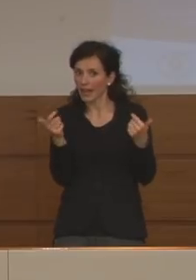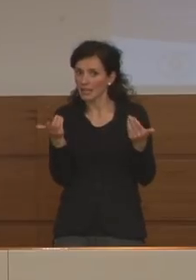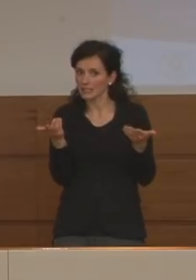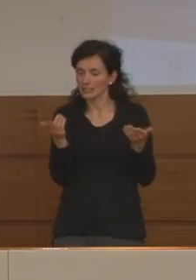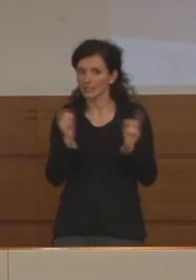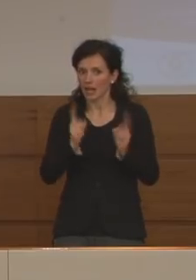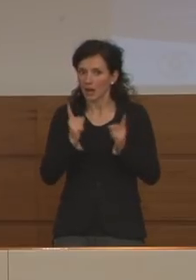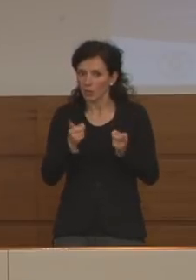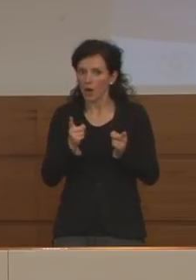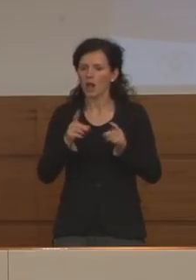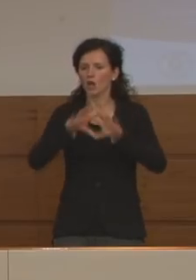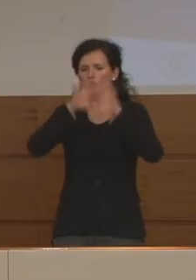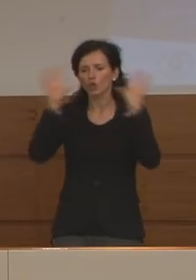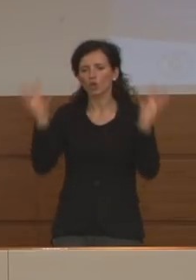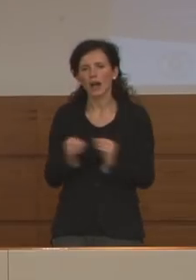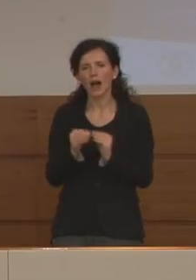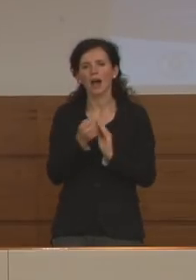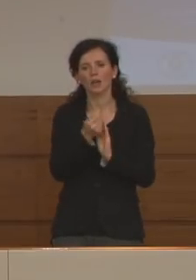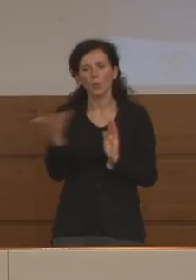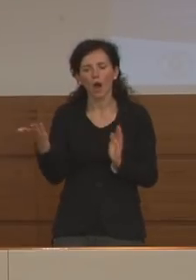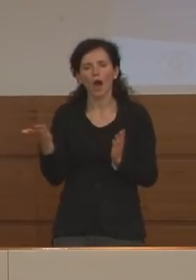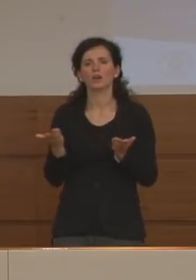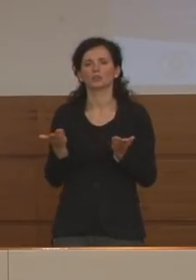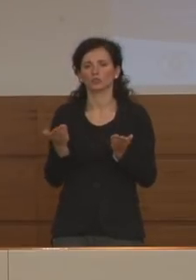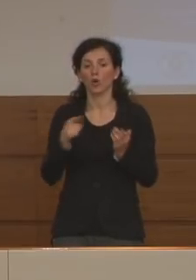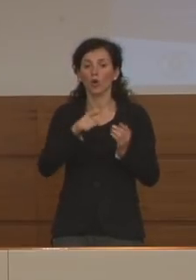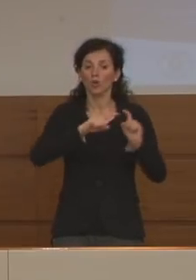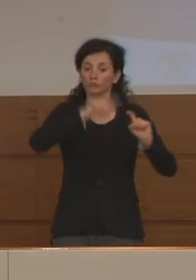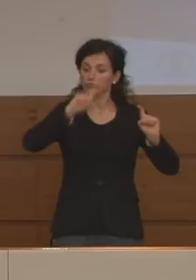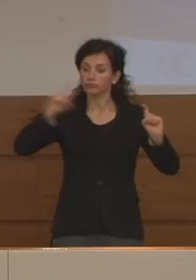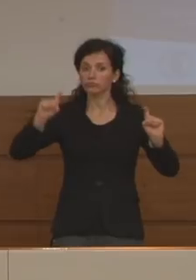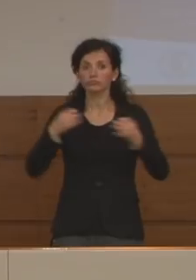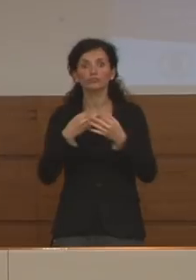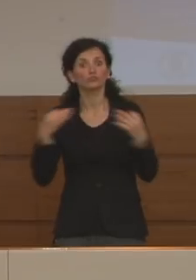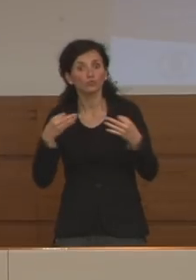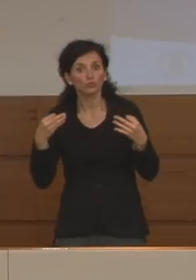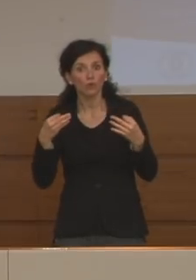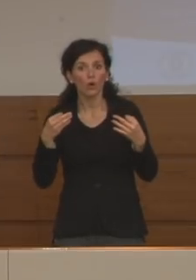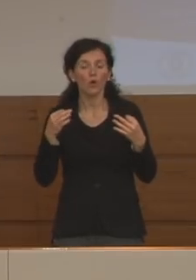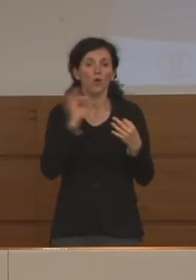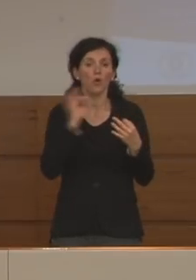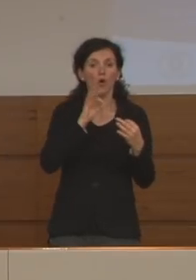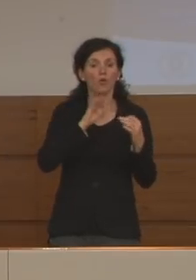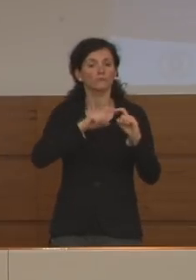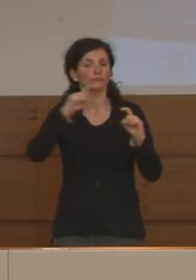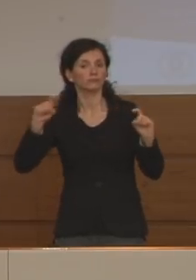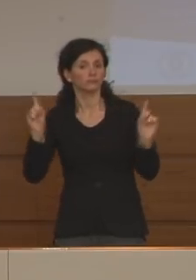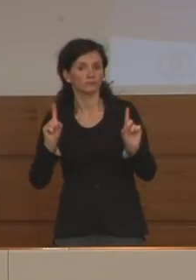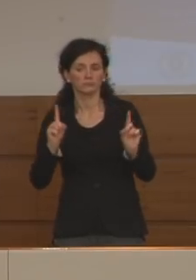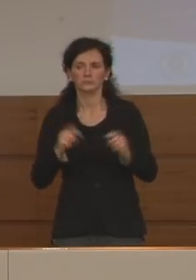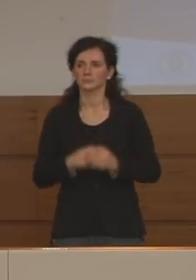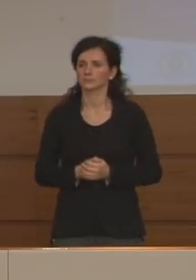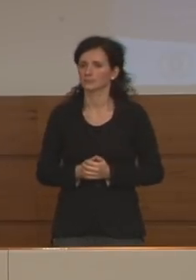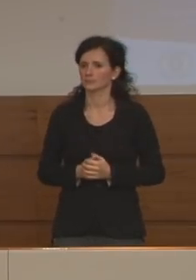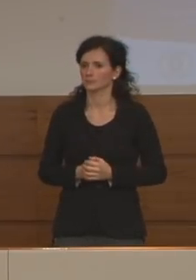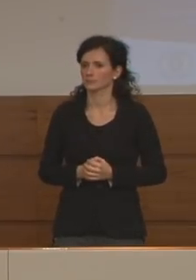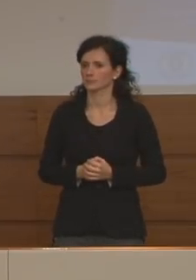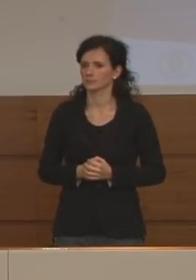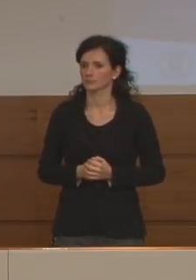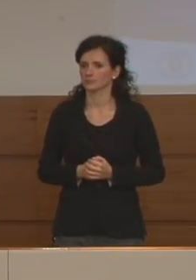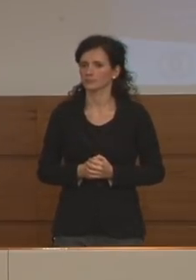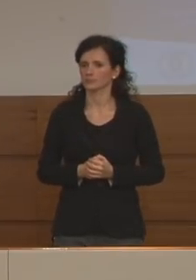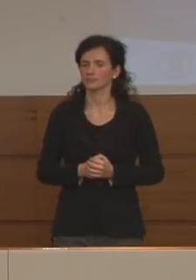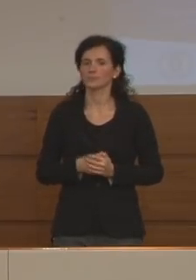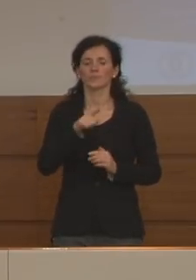fatti complessivamente e se è un andamento regolare o meno sì per quanto riguarda il discorso delle